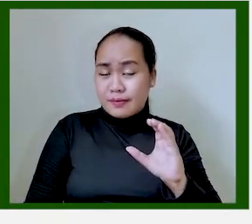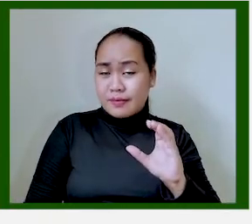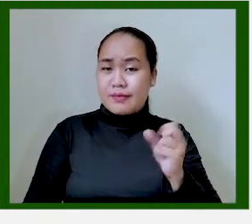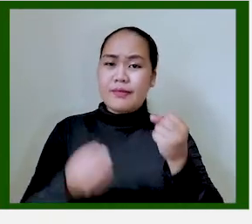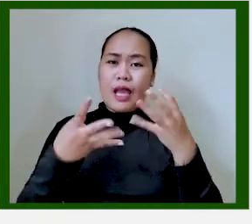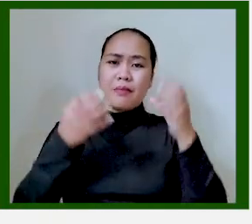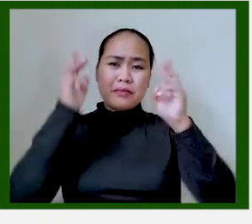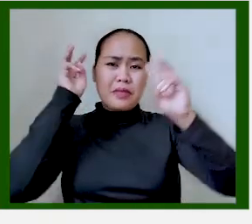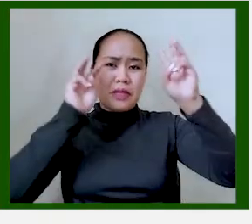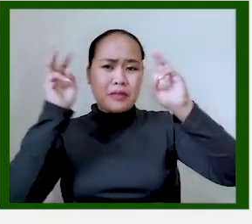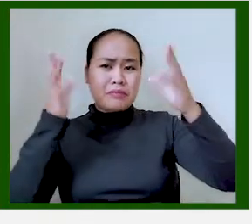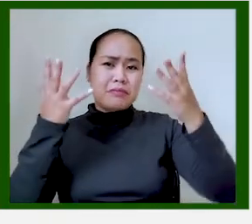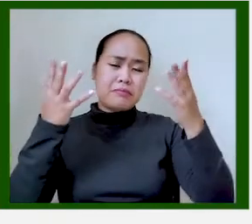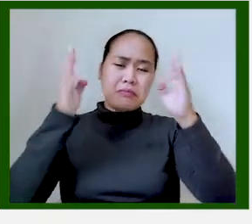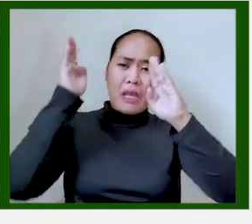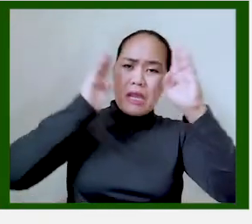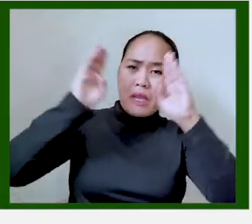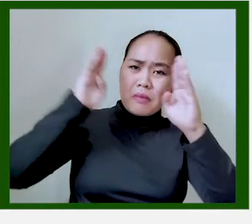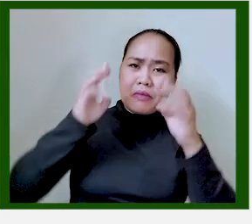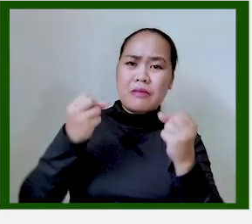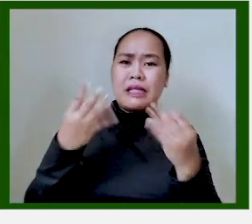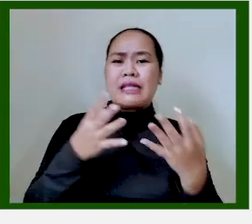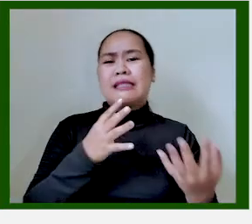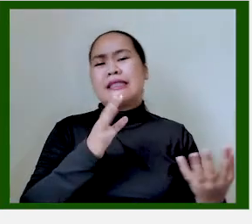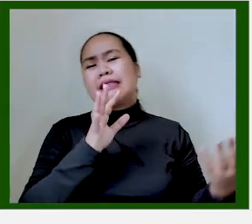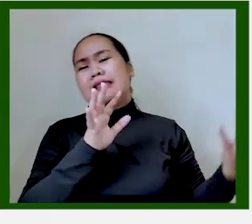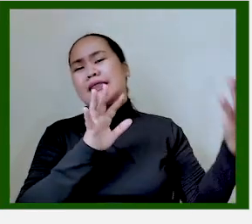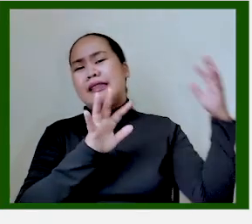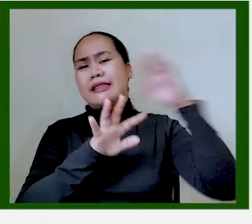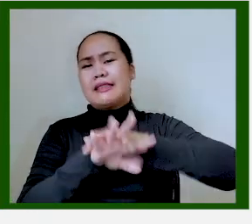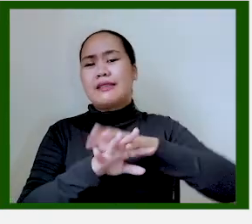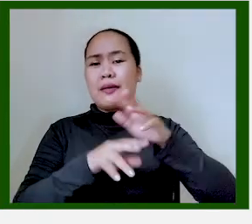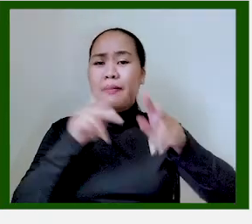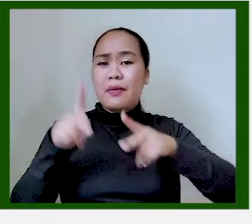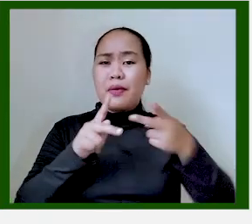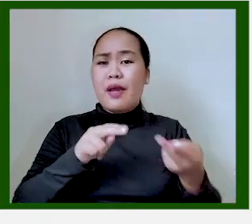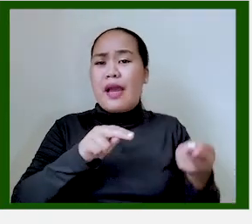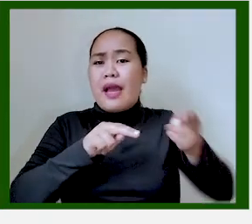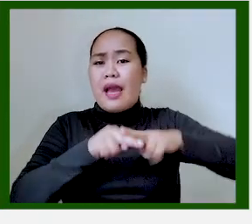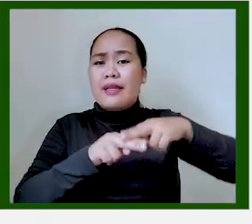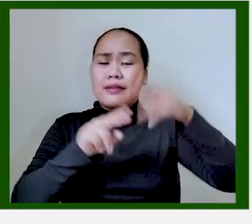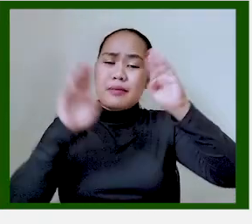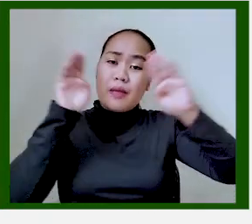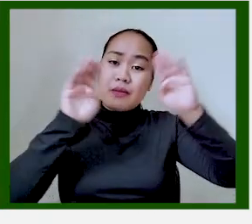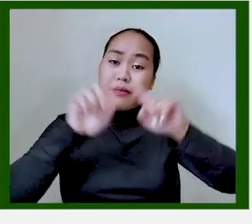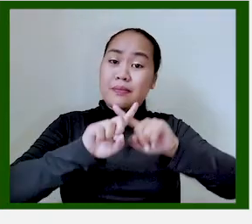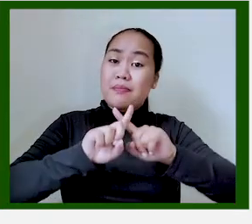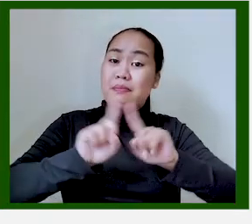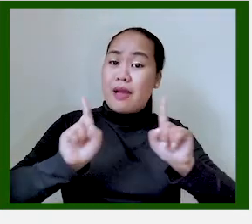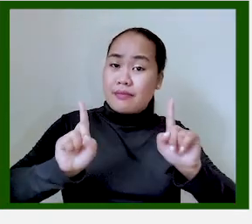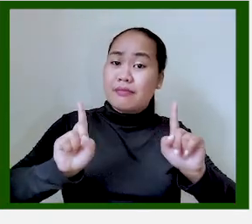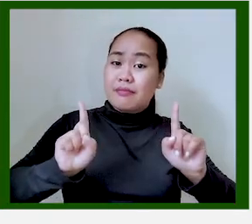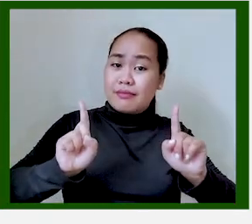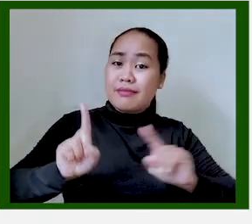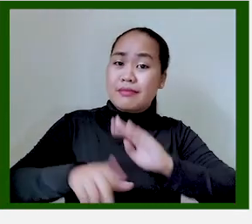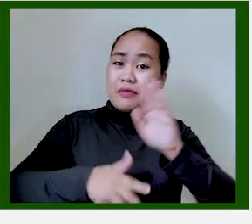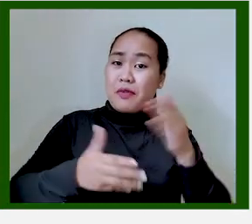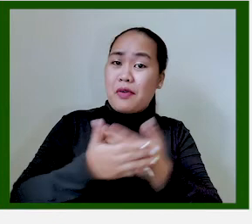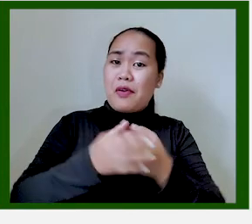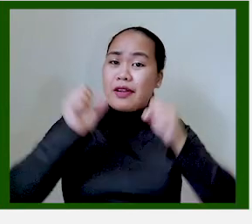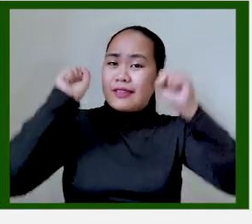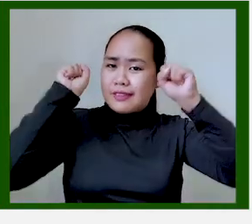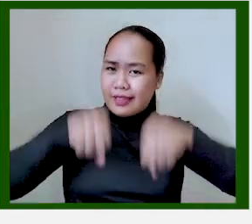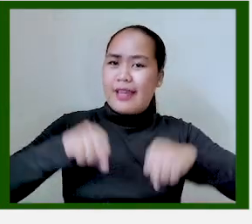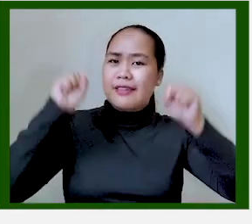sumasabay pa na problema, no. Pero lahat naman ito ay kayang-kaya nating mairaos.